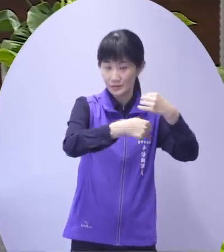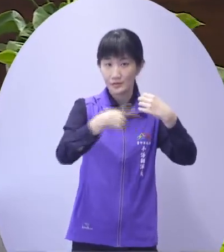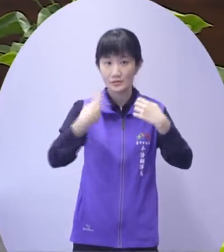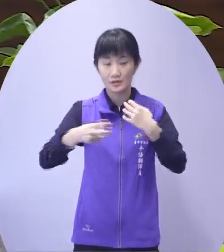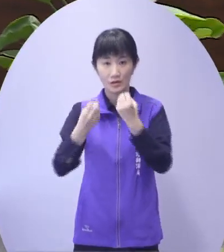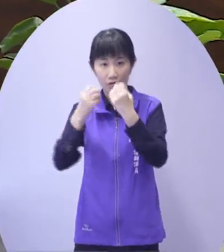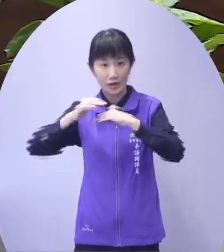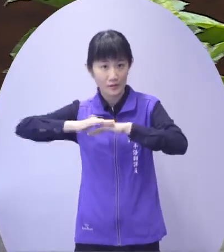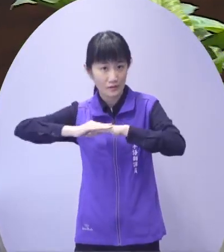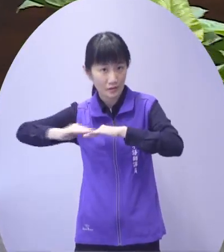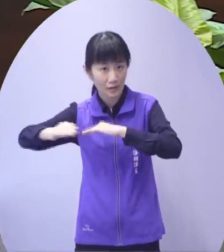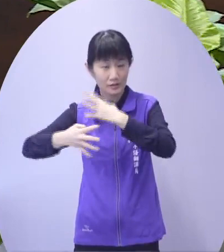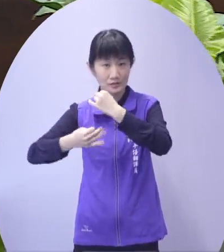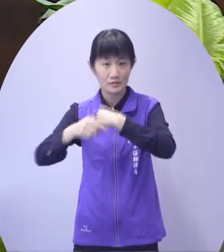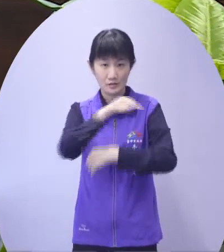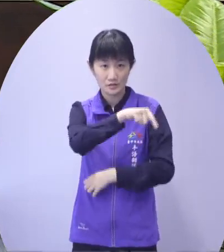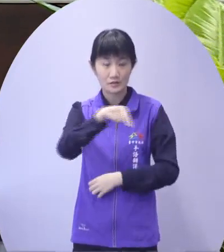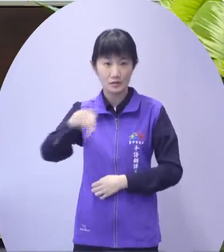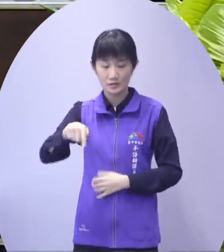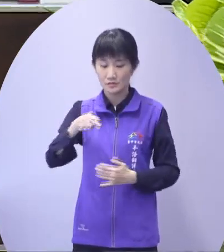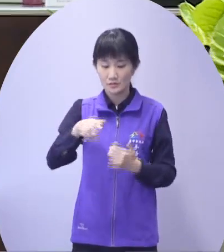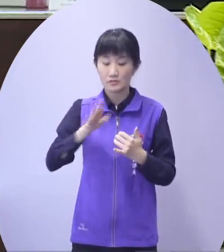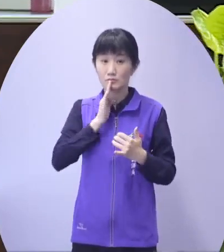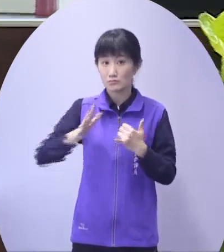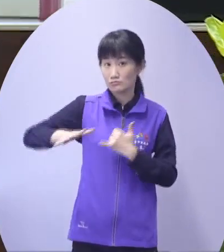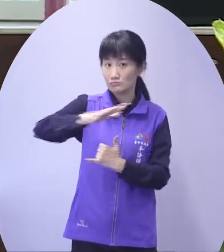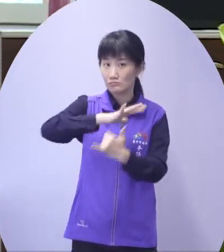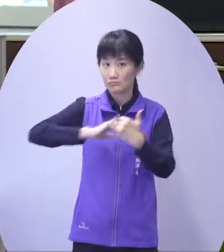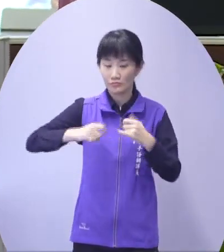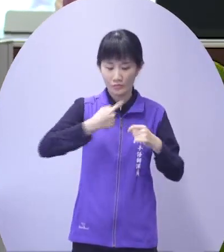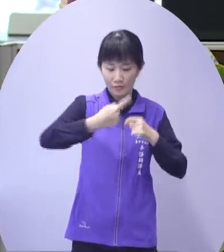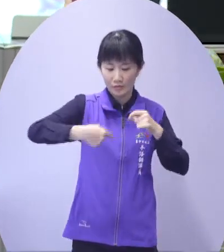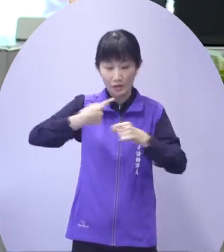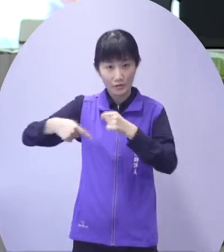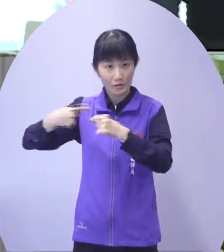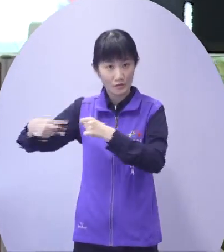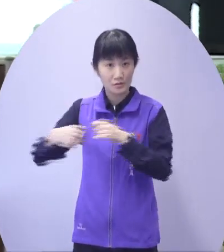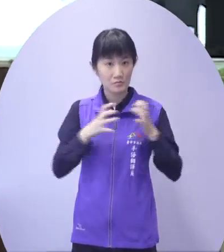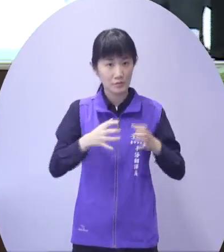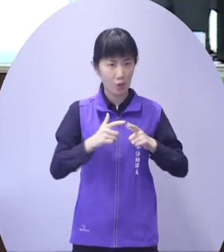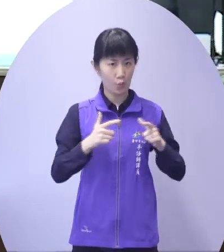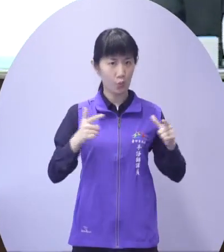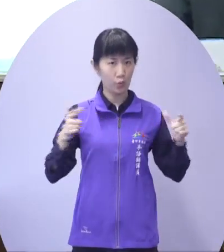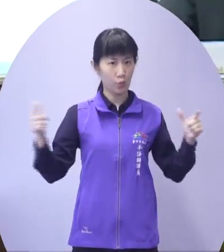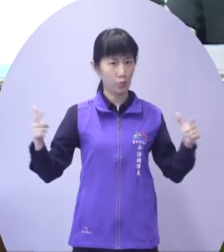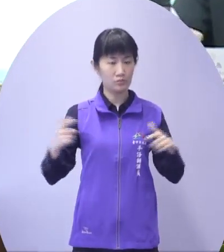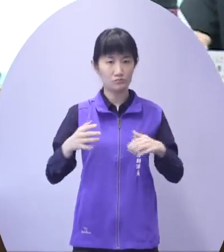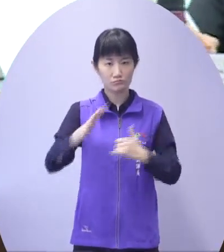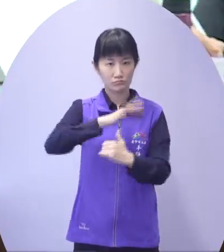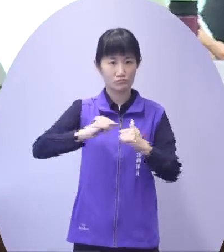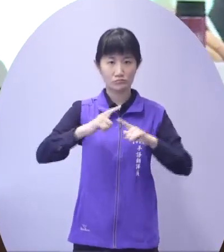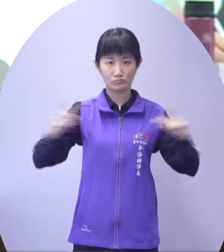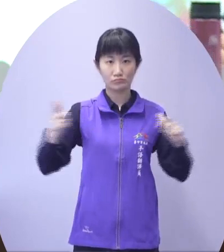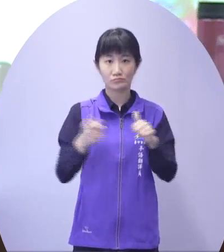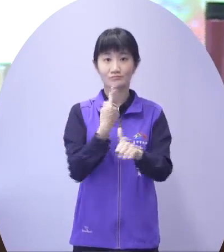坛节哈，是全台湾定期举办最大的花卉展览活动。那也因此